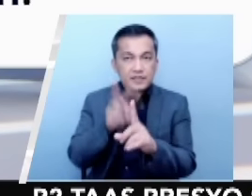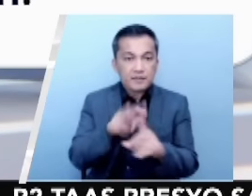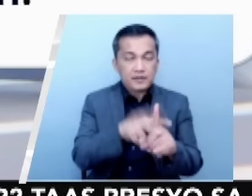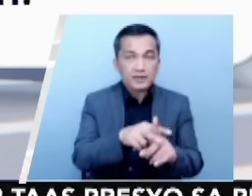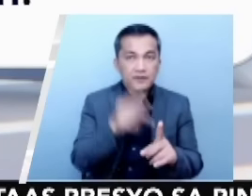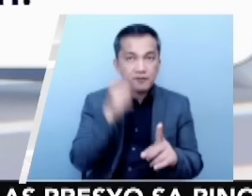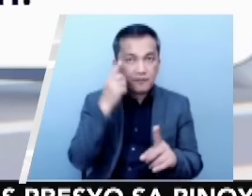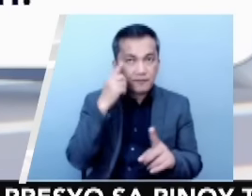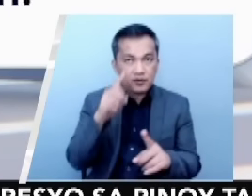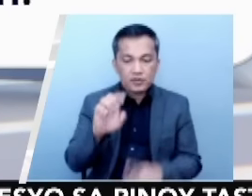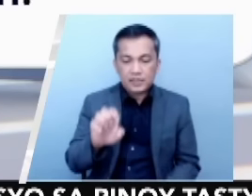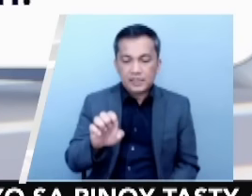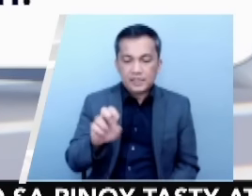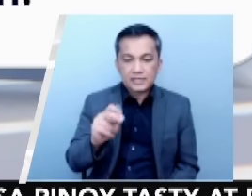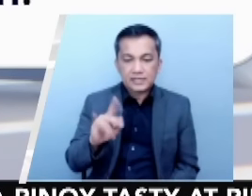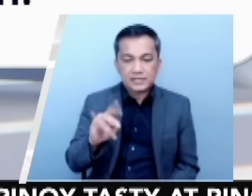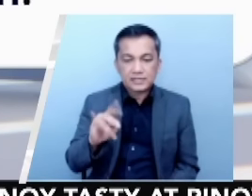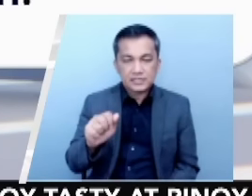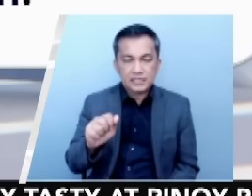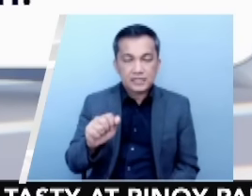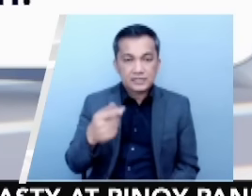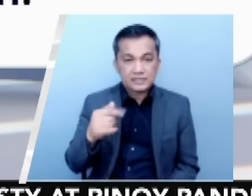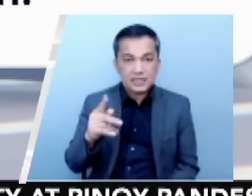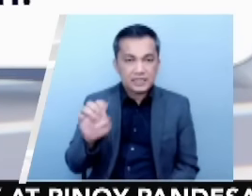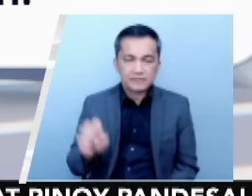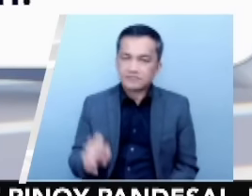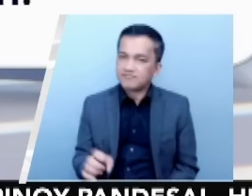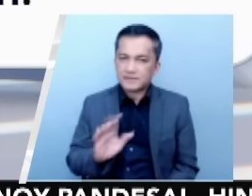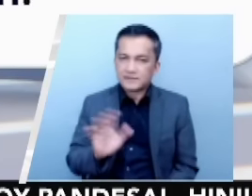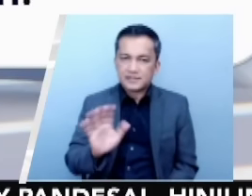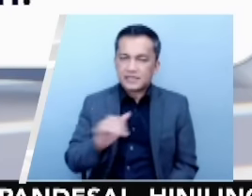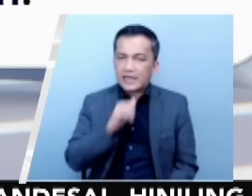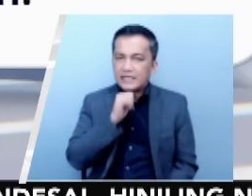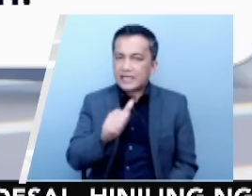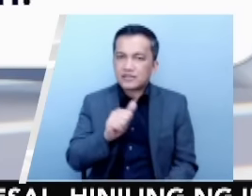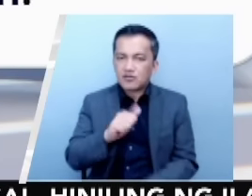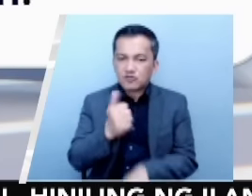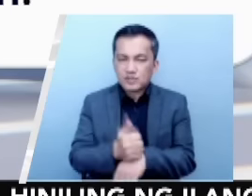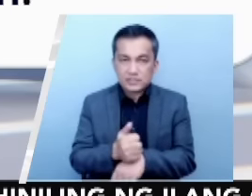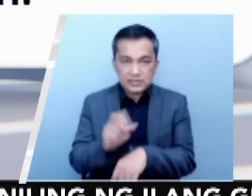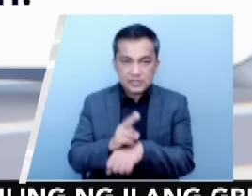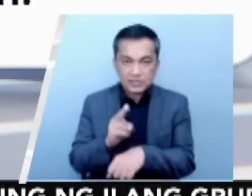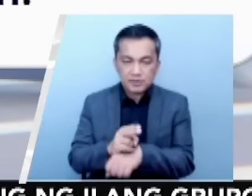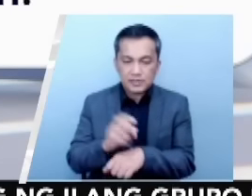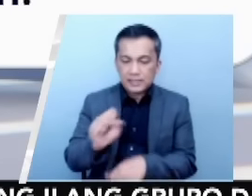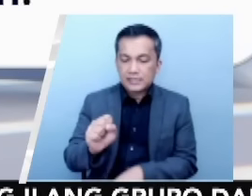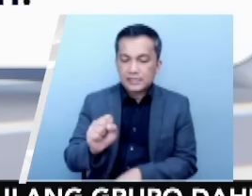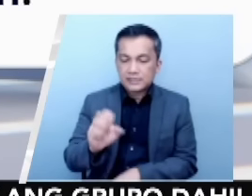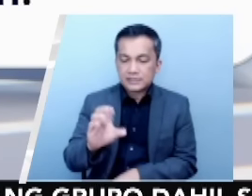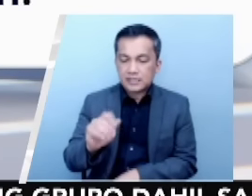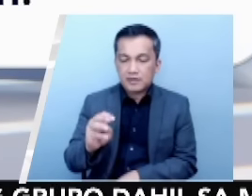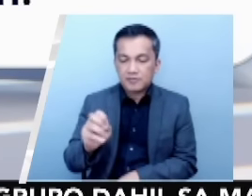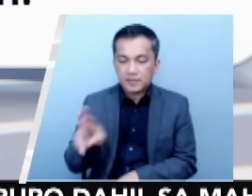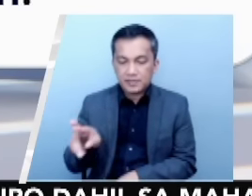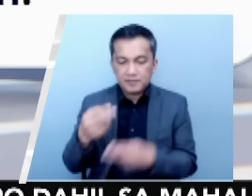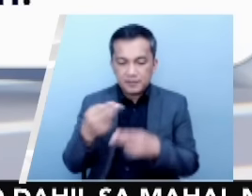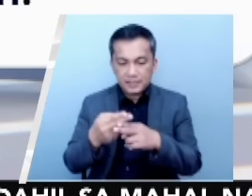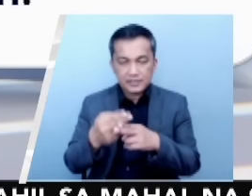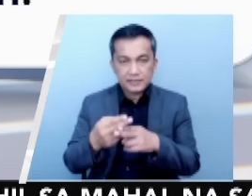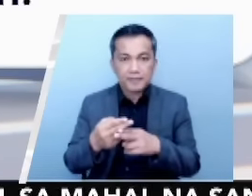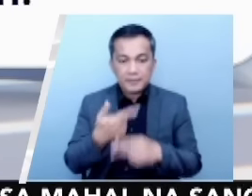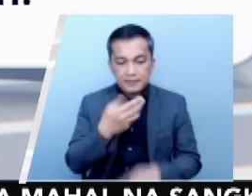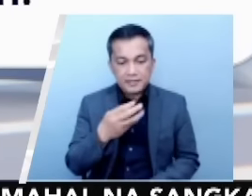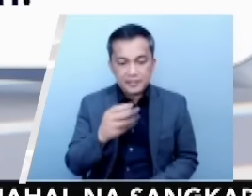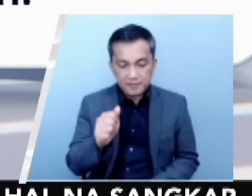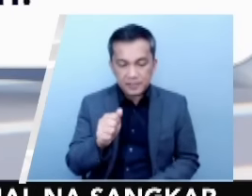Encantadia Chronicles Sangre. Hindi otorisadong ginagamit ng mga umano'y scammer ang pangalan ng GMA Network para makapangalap